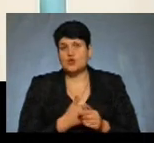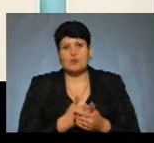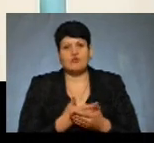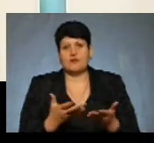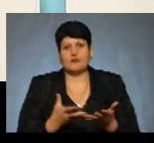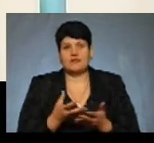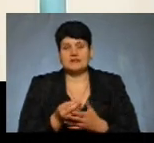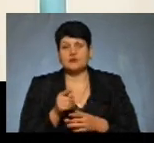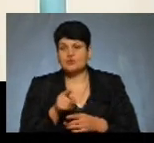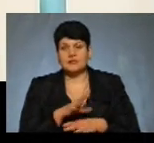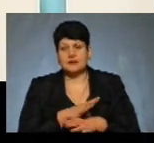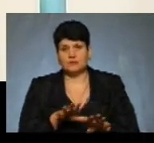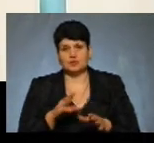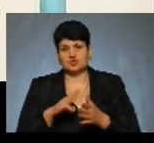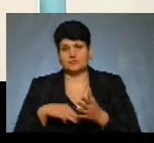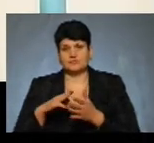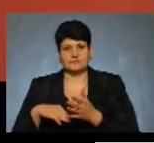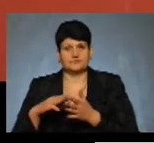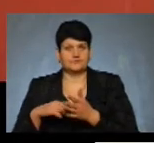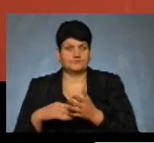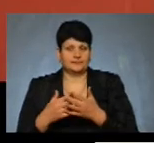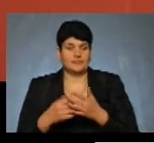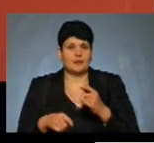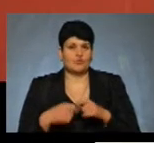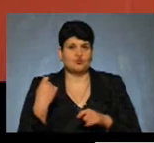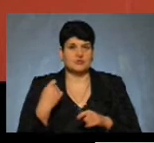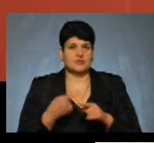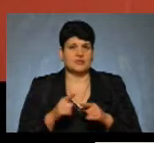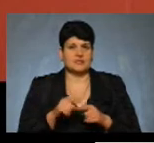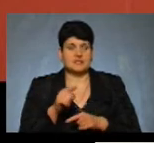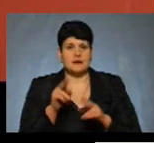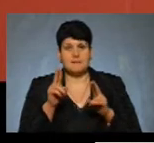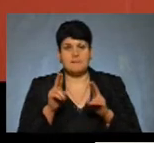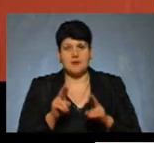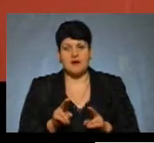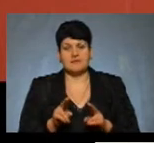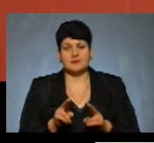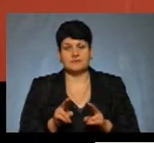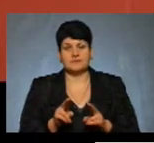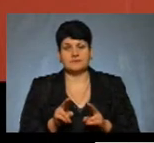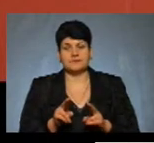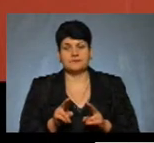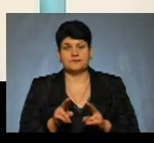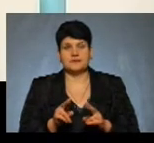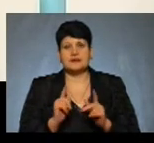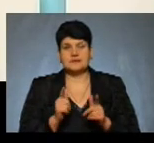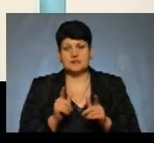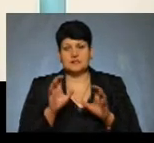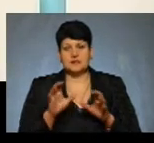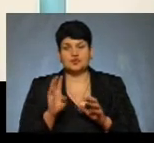будуть застосовані вже санкції щодо порушення цих правил митного, порушення митних правил згідно